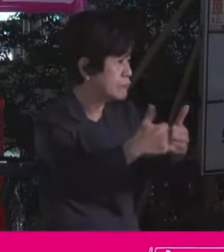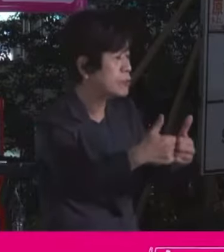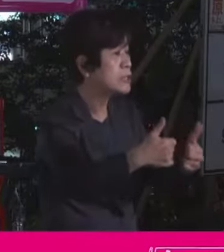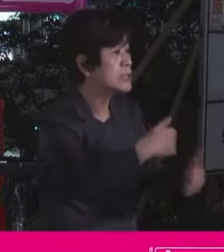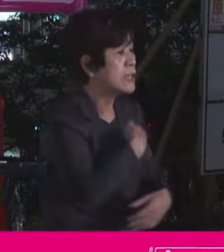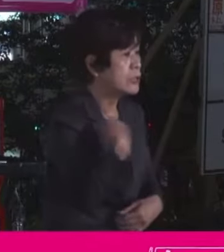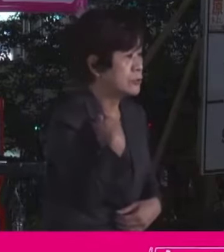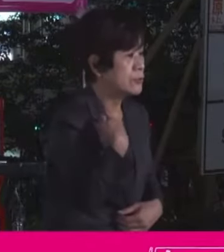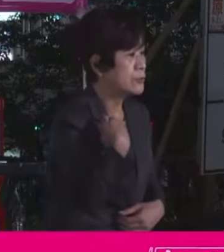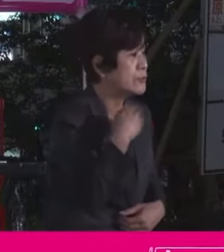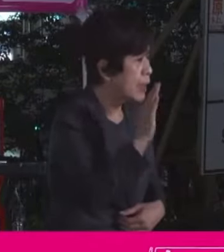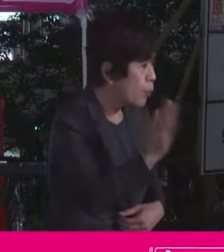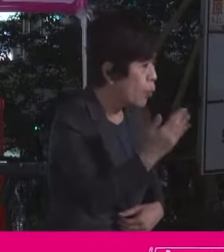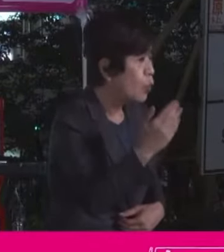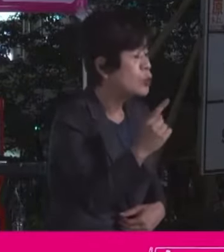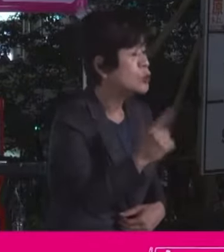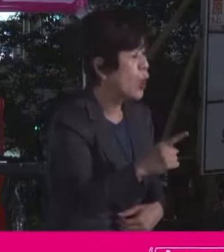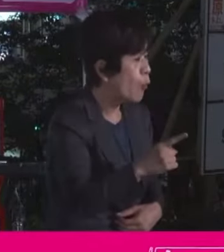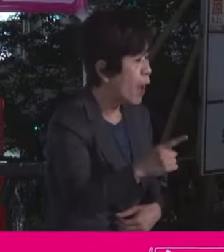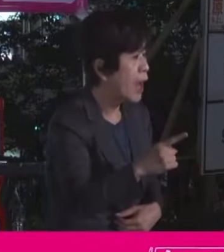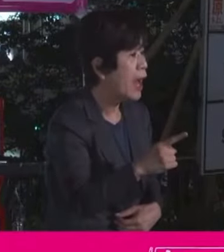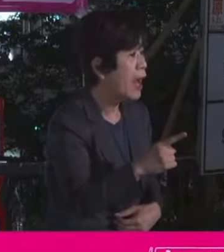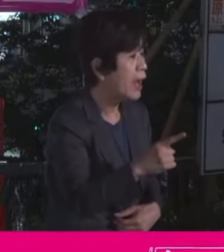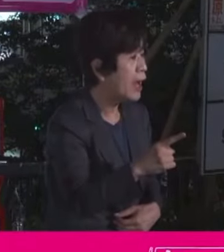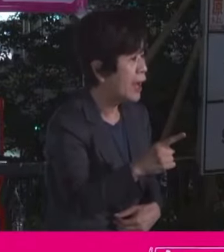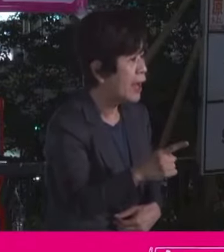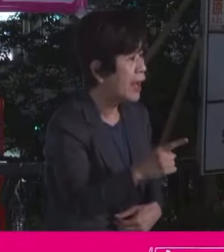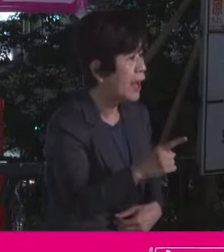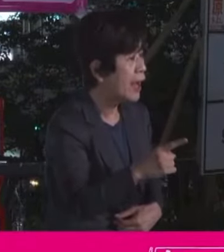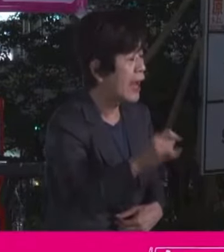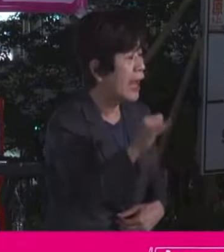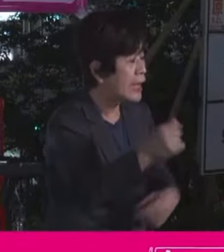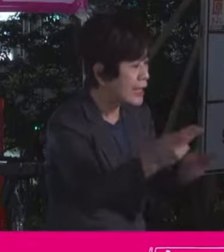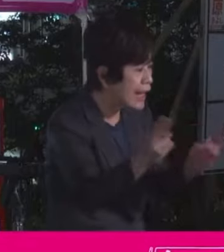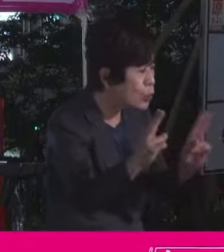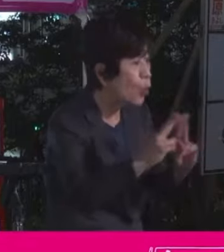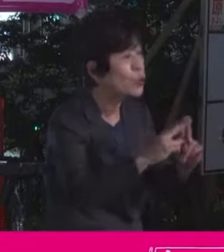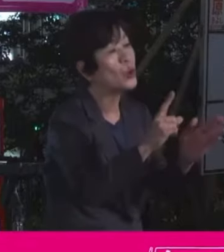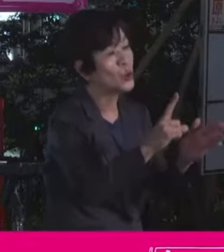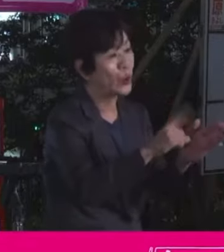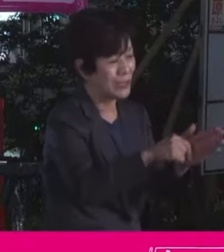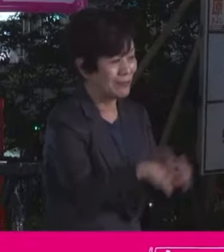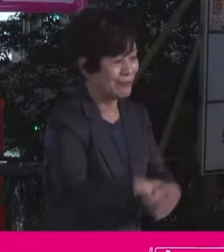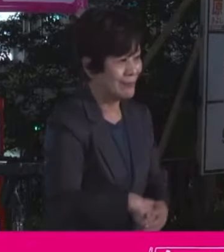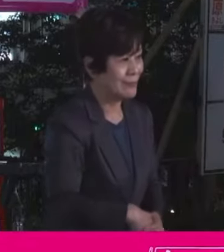なんですよ。でもそれは彼らが党内野党だった時です。